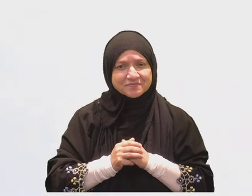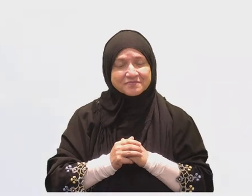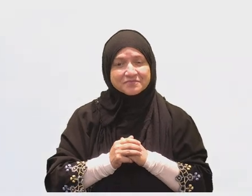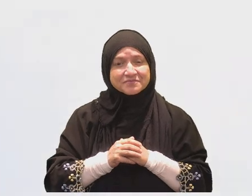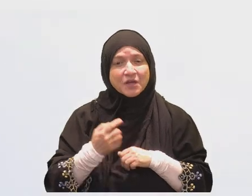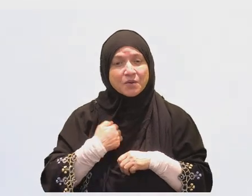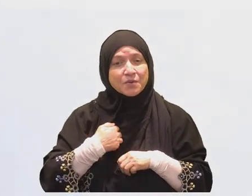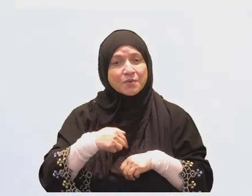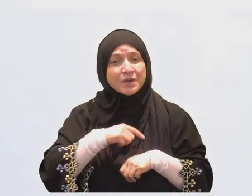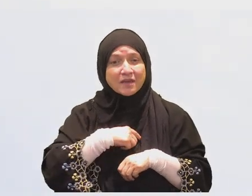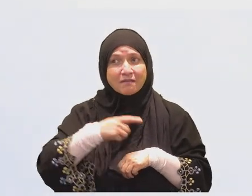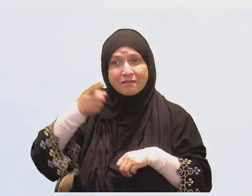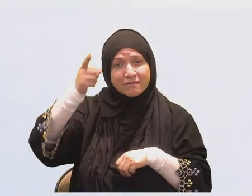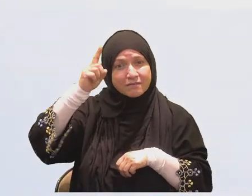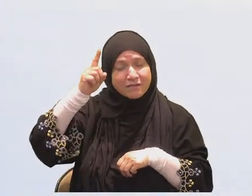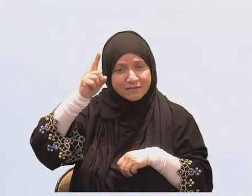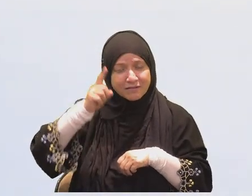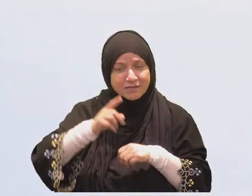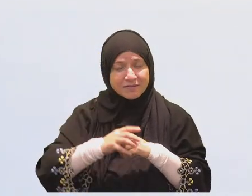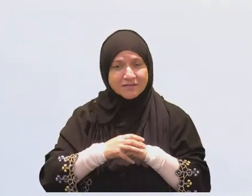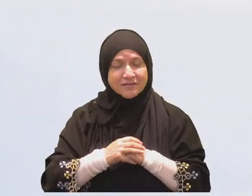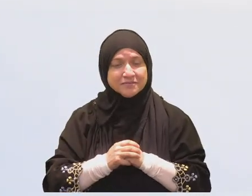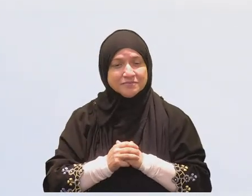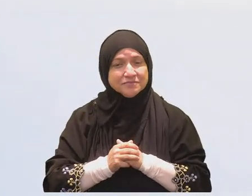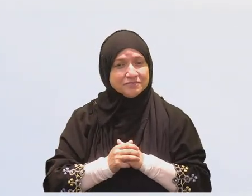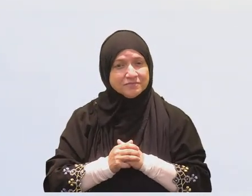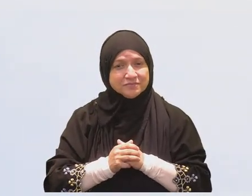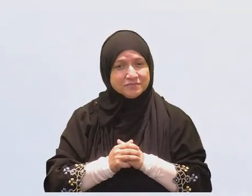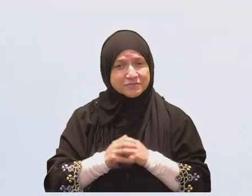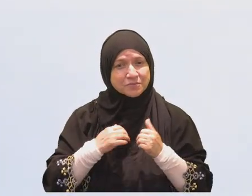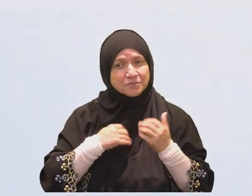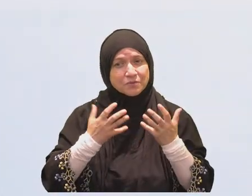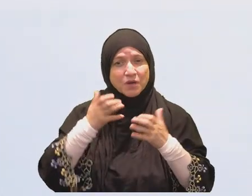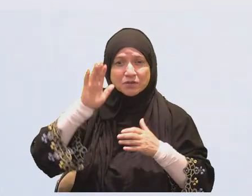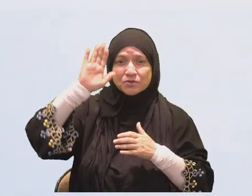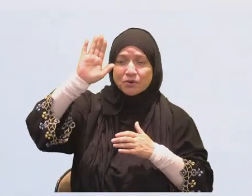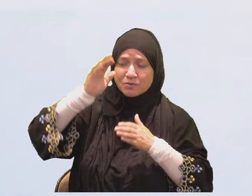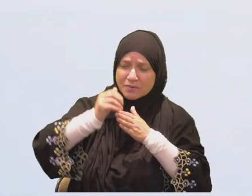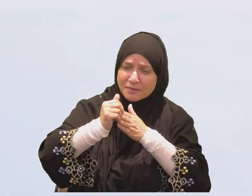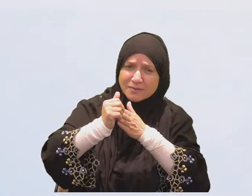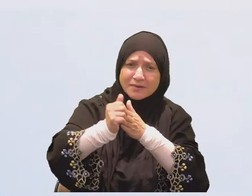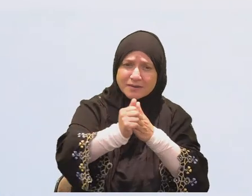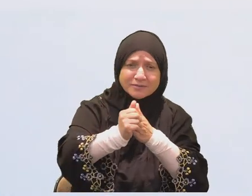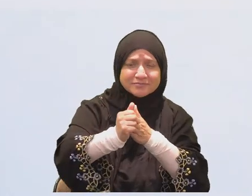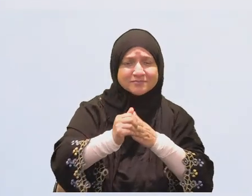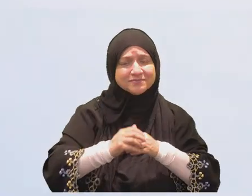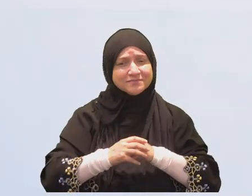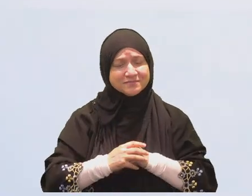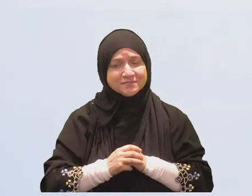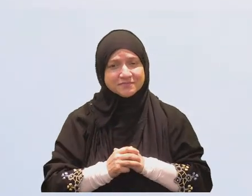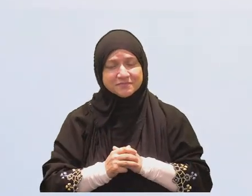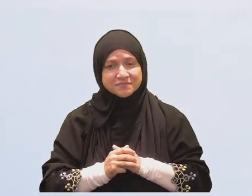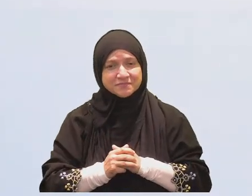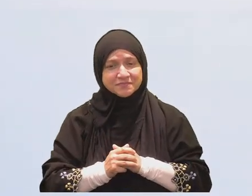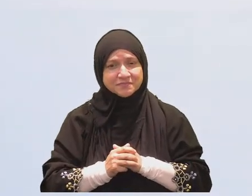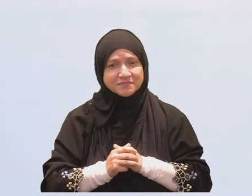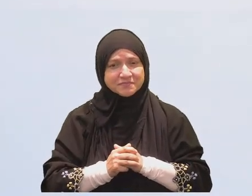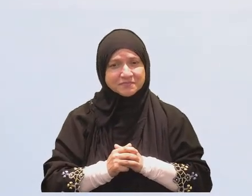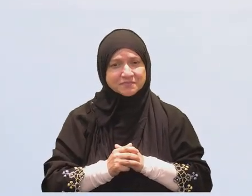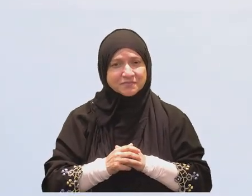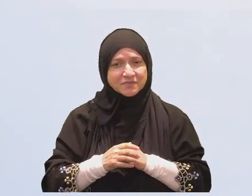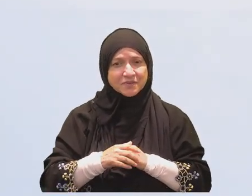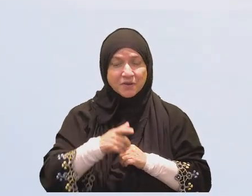سيدنا محمدًا عبده ورسوله يا أيها الذين آمنوا اتقوا الله